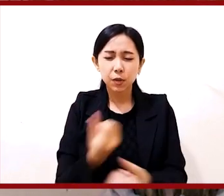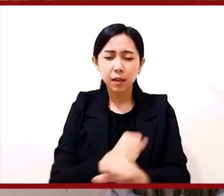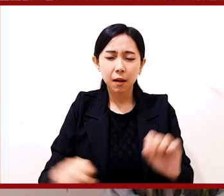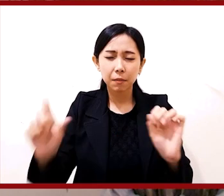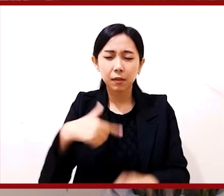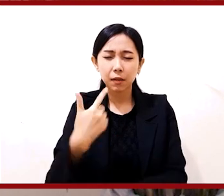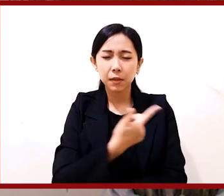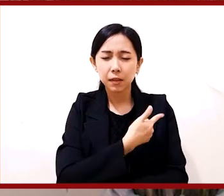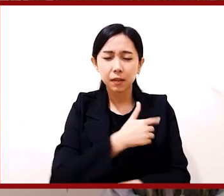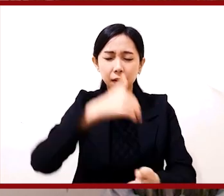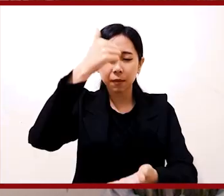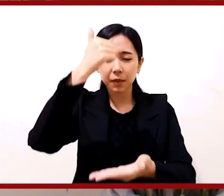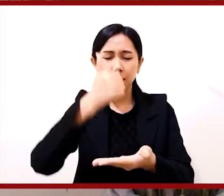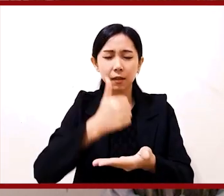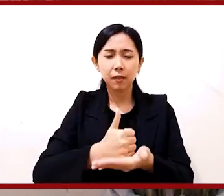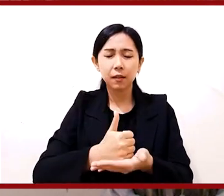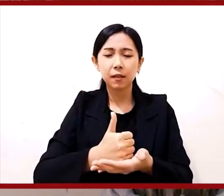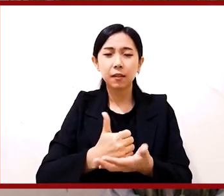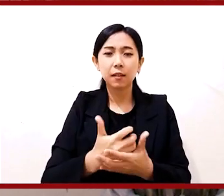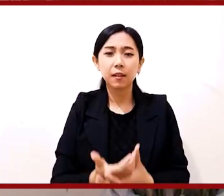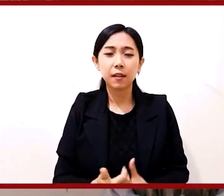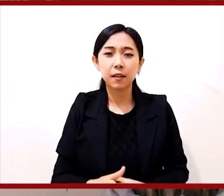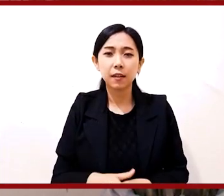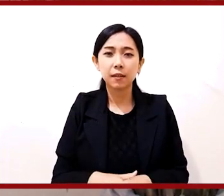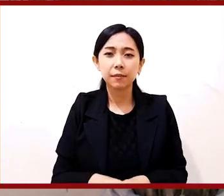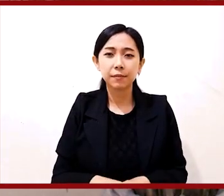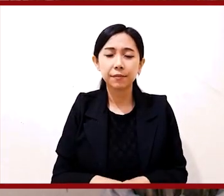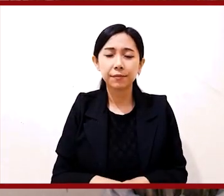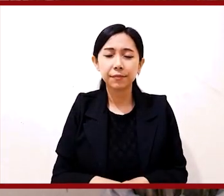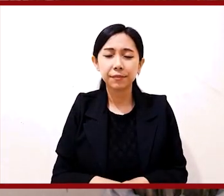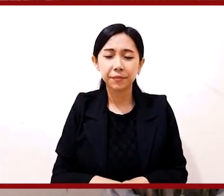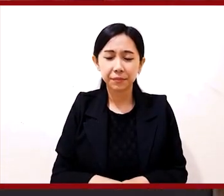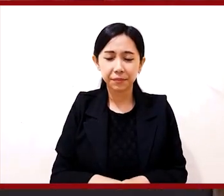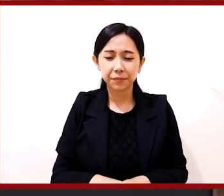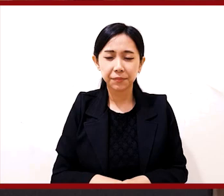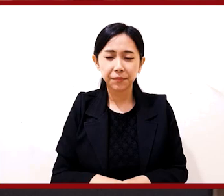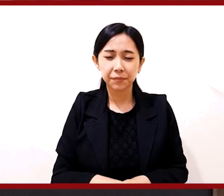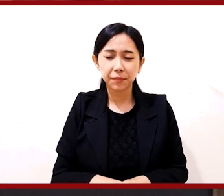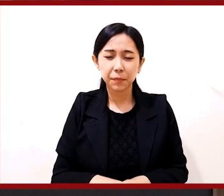Juru Selamat kami yang hidup. Amin.